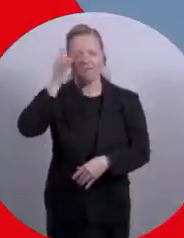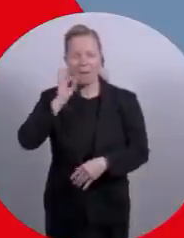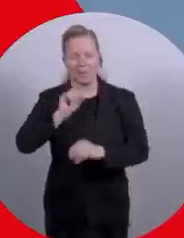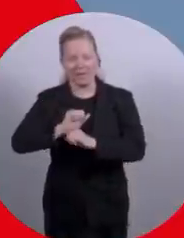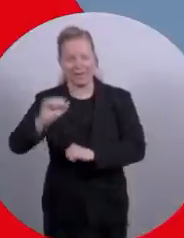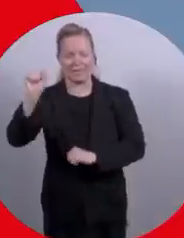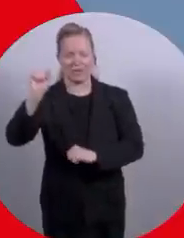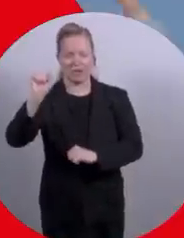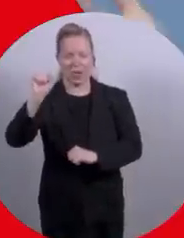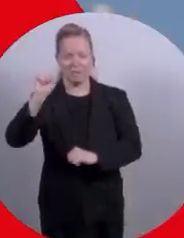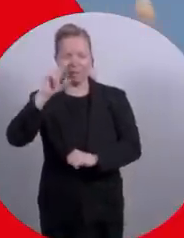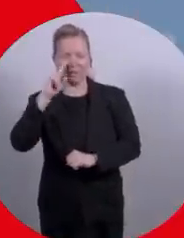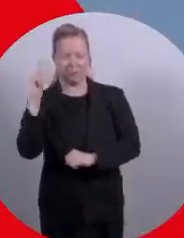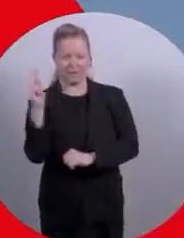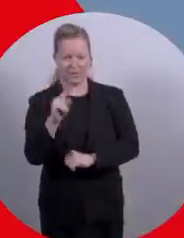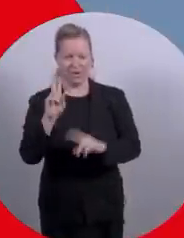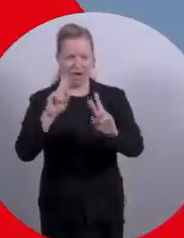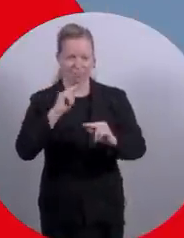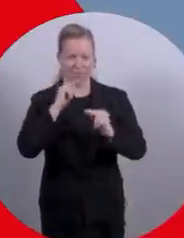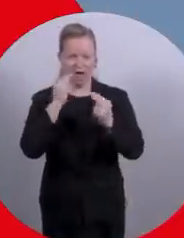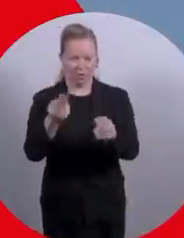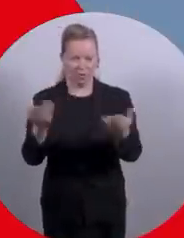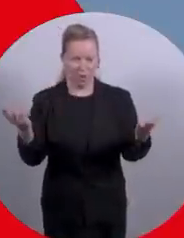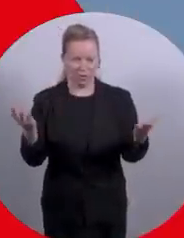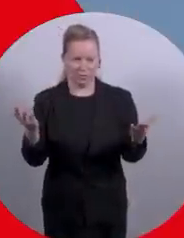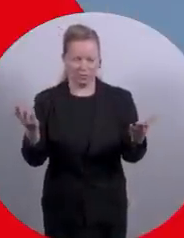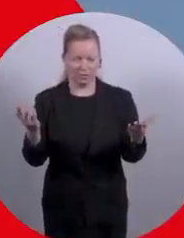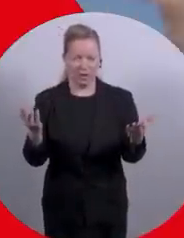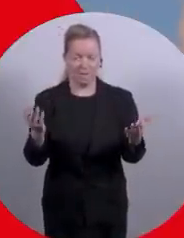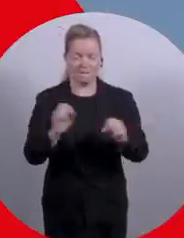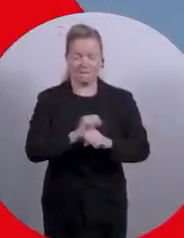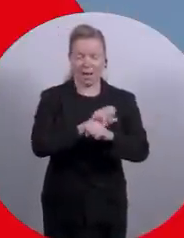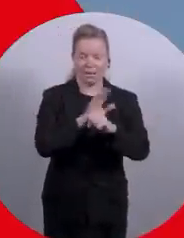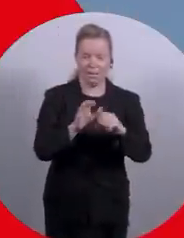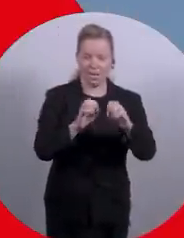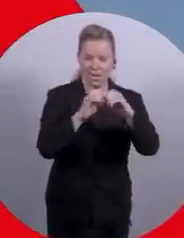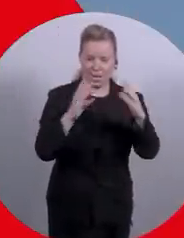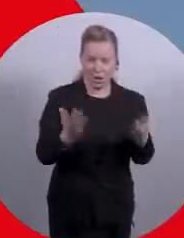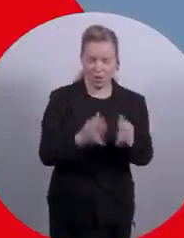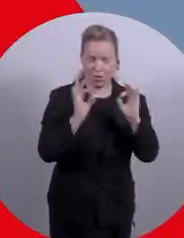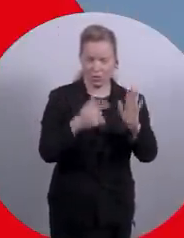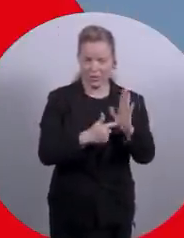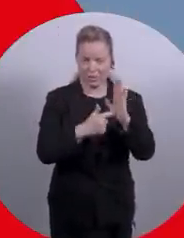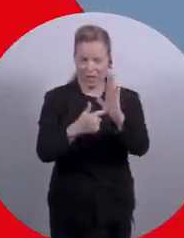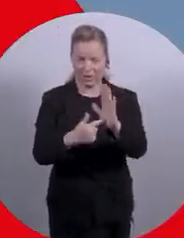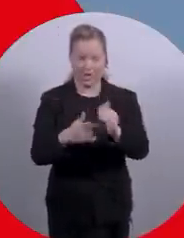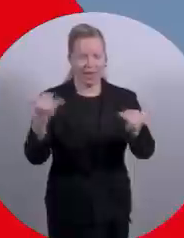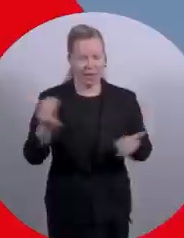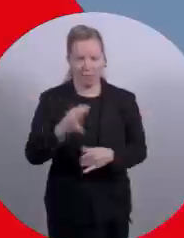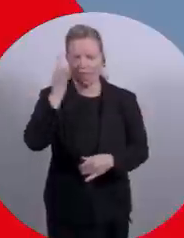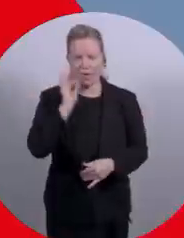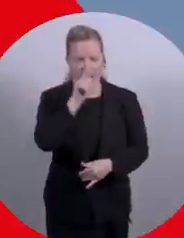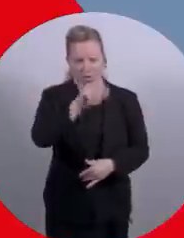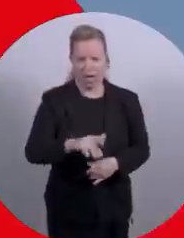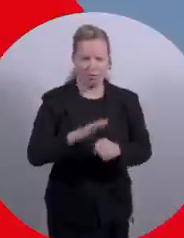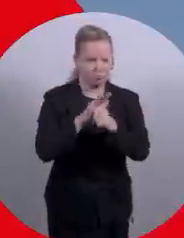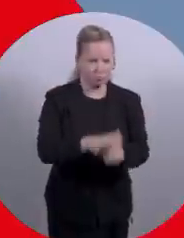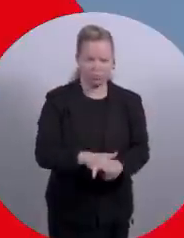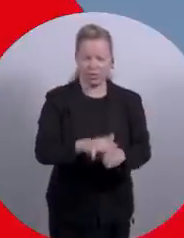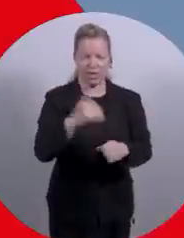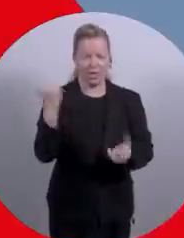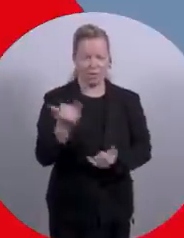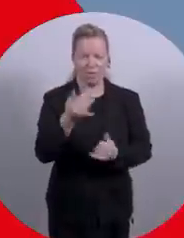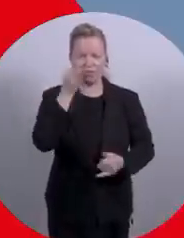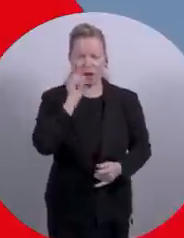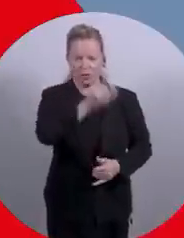beantworten können die Pandemie hat uns das finde ich sehr gut gezeigt das ist immer die Frauen sind die draufzahlen das ist immer die Frauen sind wo sich